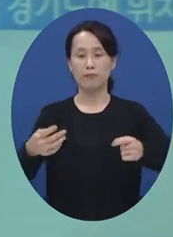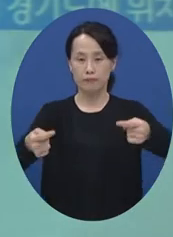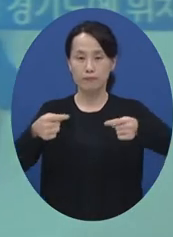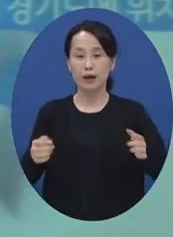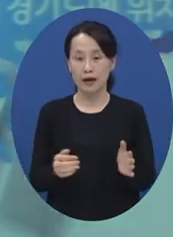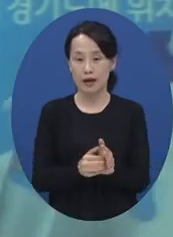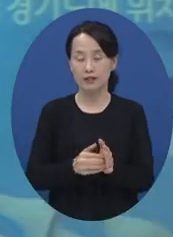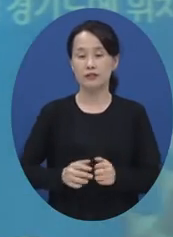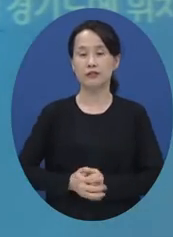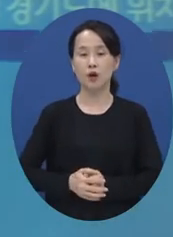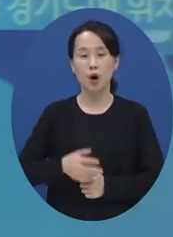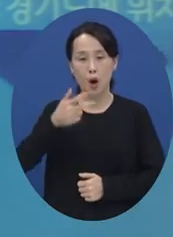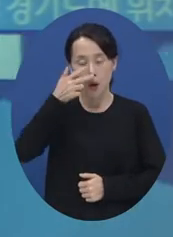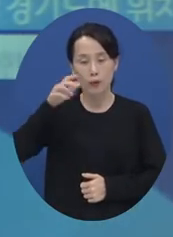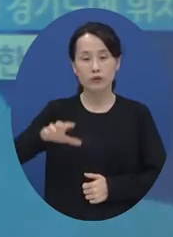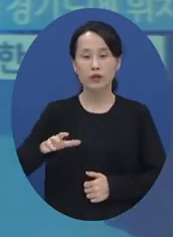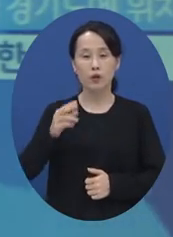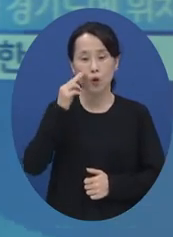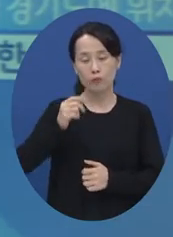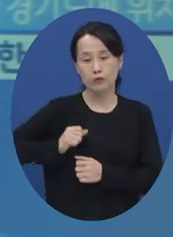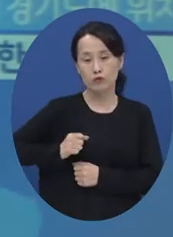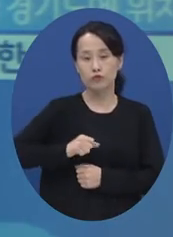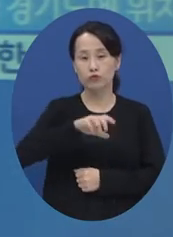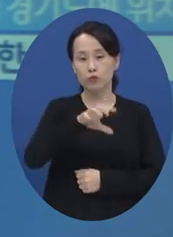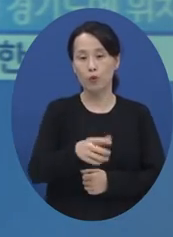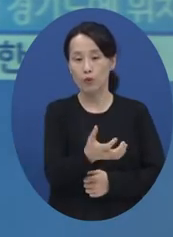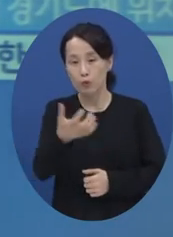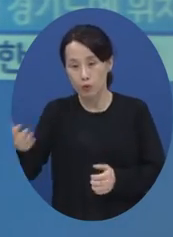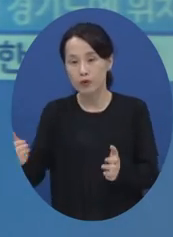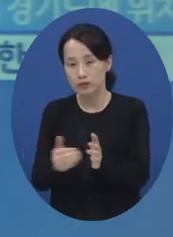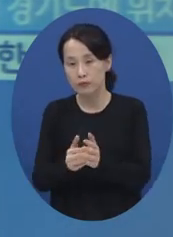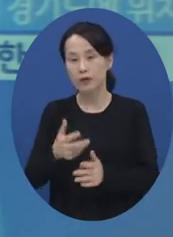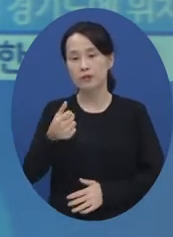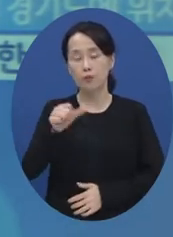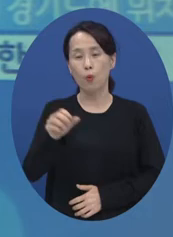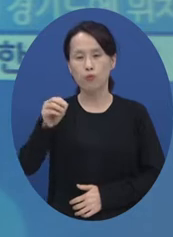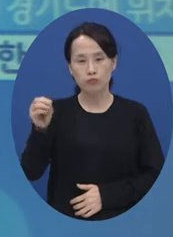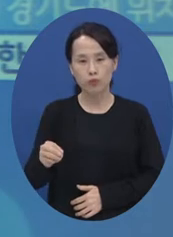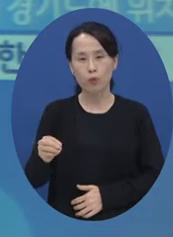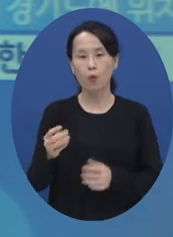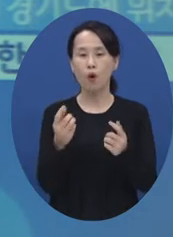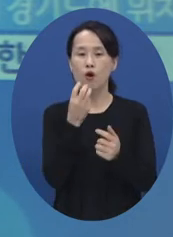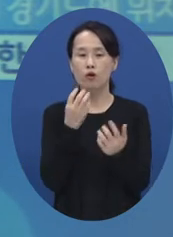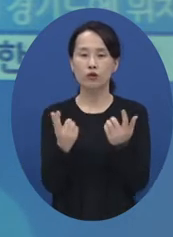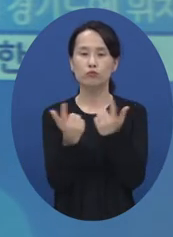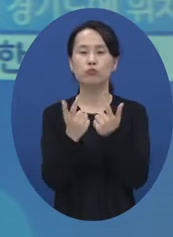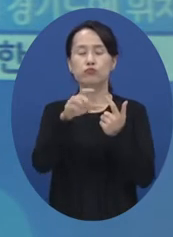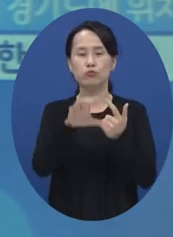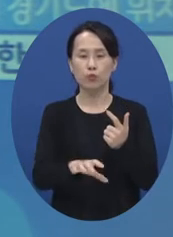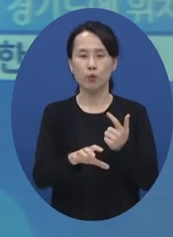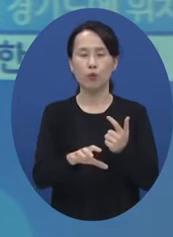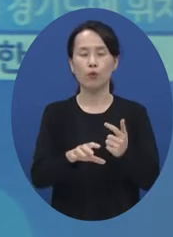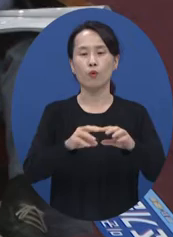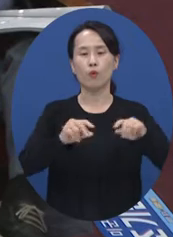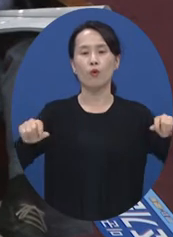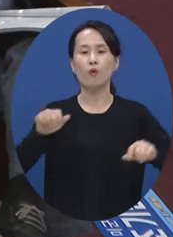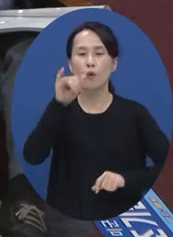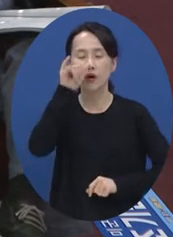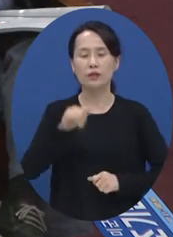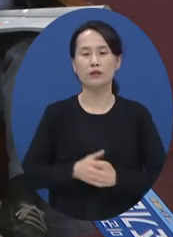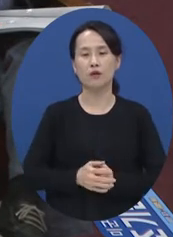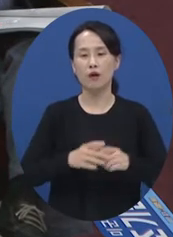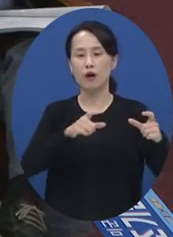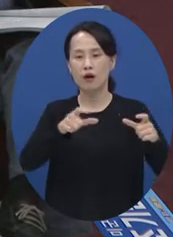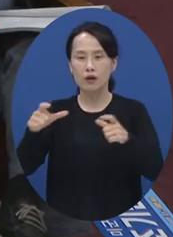추운 미군기지가 평택으로 이전하면서 반환되는 0 여지 의지 15% 가량의 경기도 북부의 위치 각 지방자치단체가